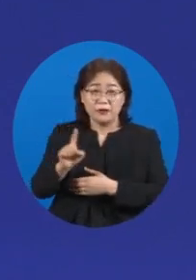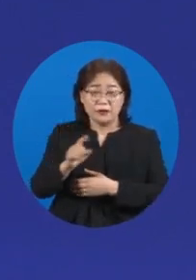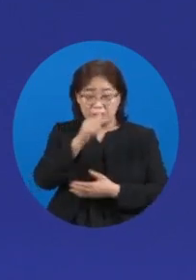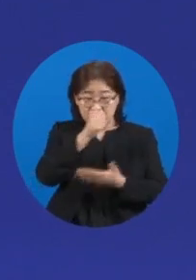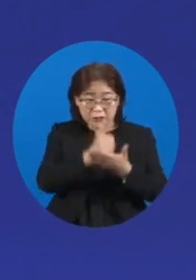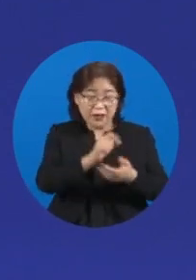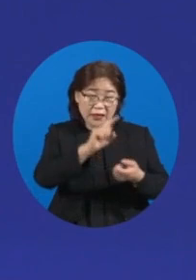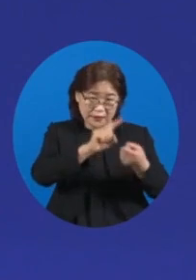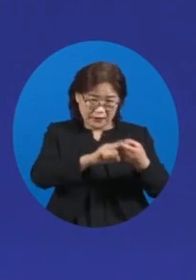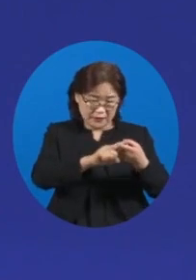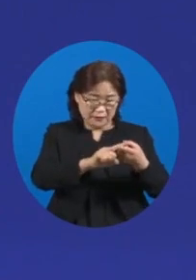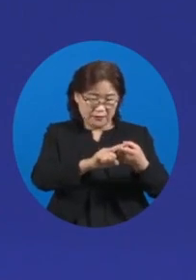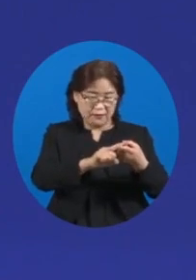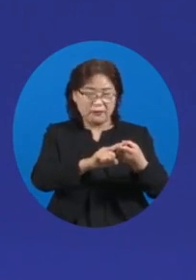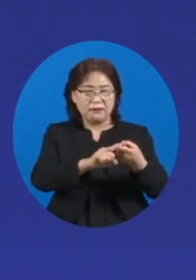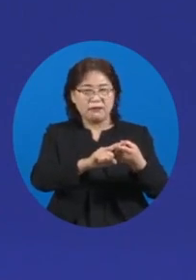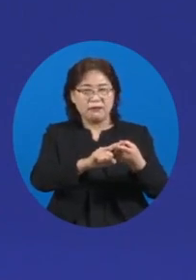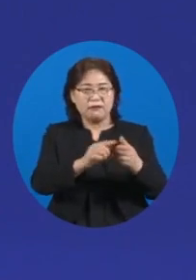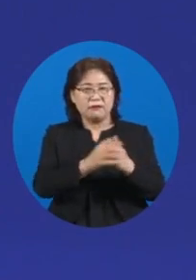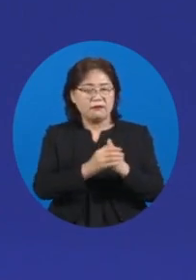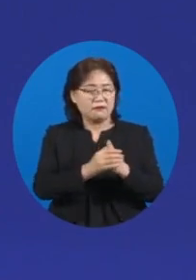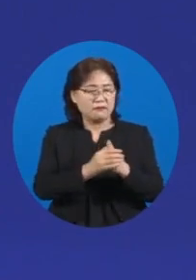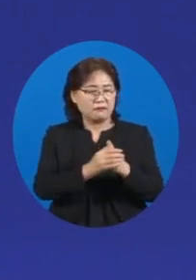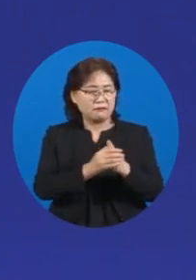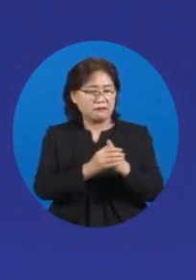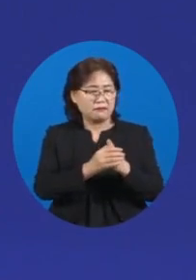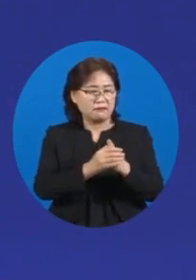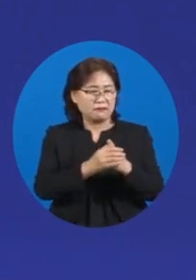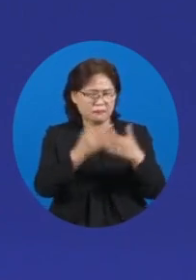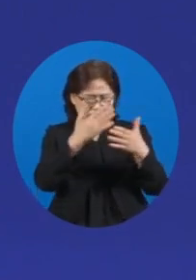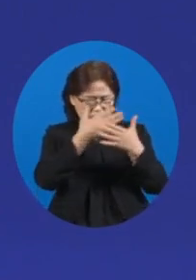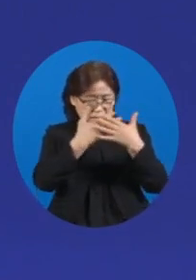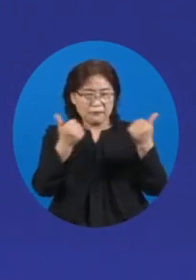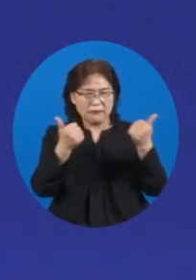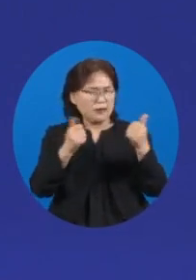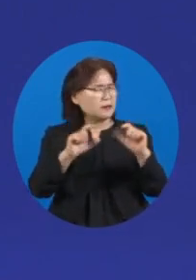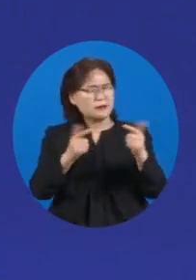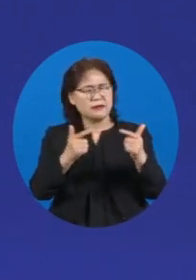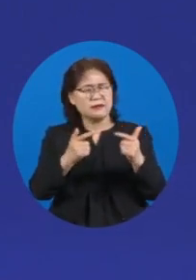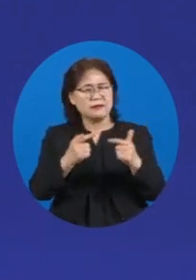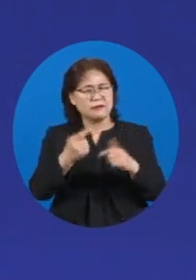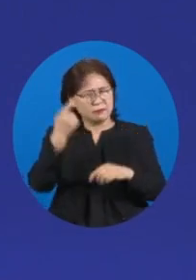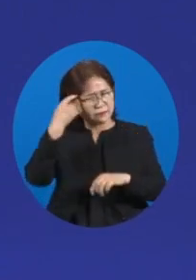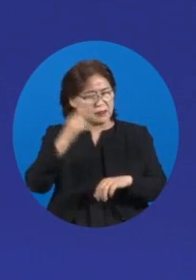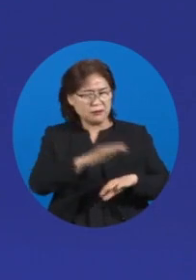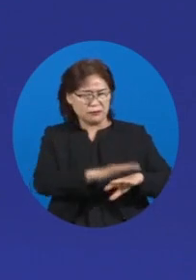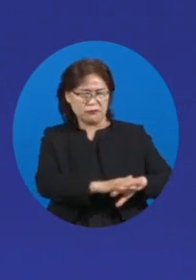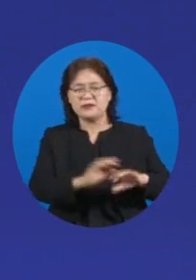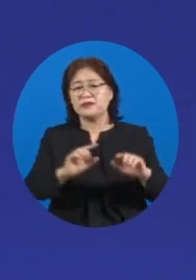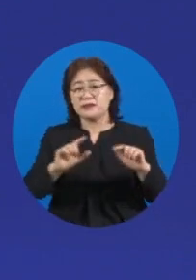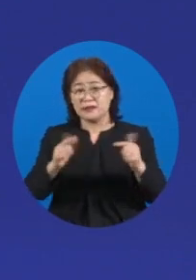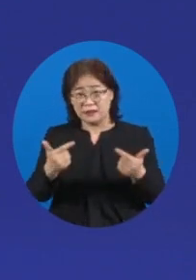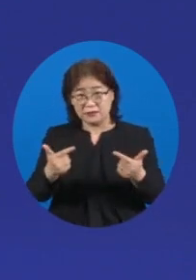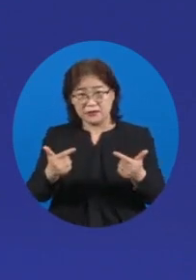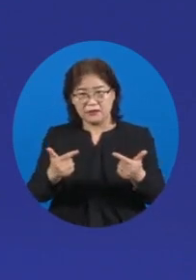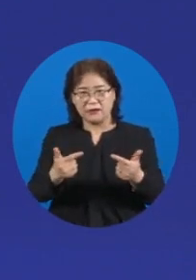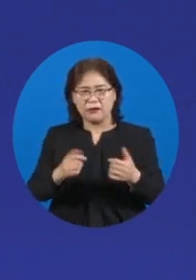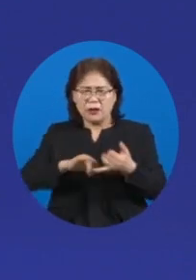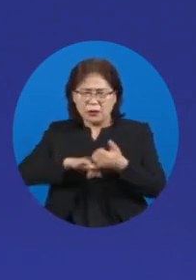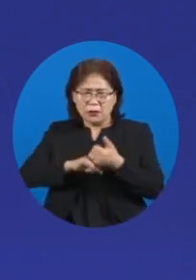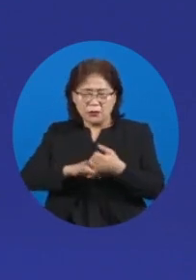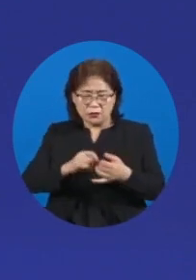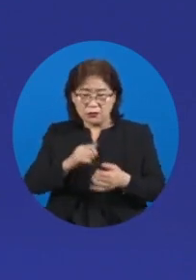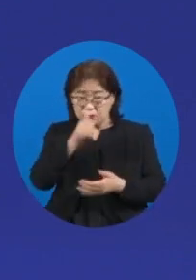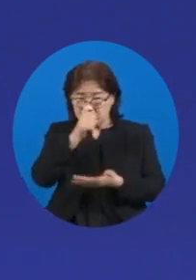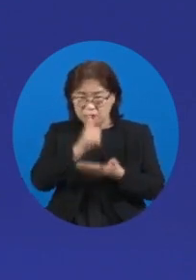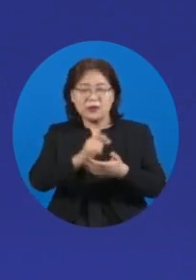대해서 모른 체 눈을 감아 주시거나 그냥 지나치지 않으십니다 반드시 그 죄에